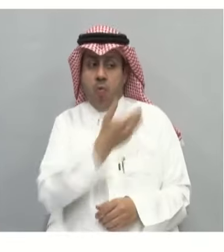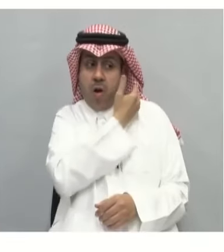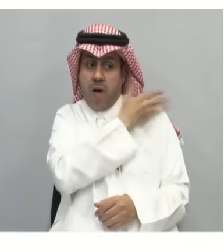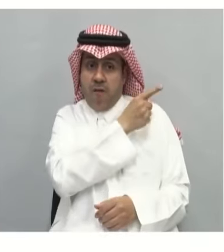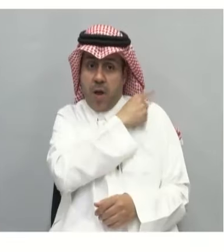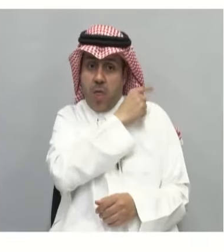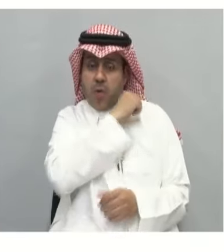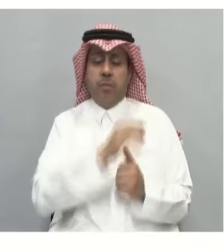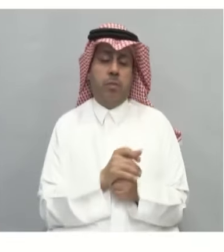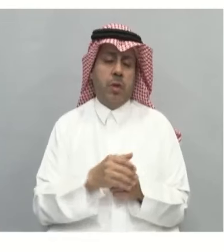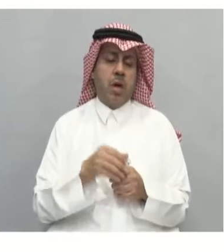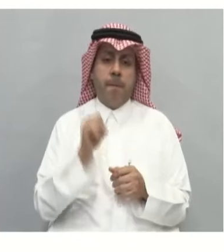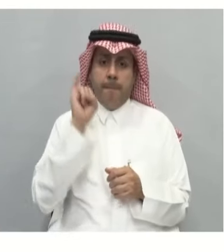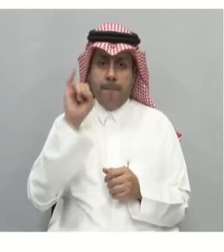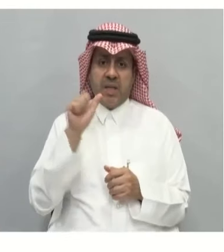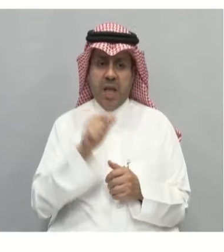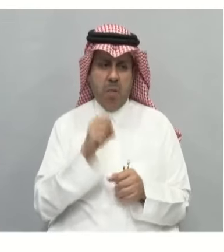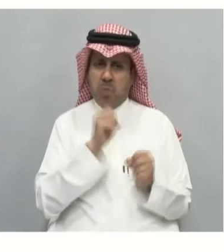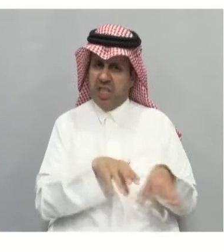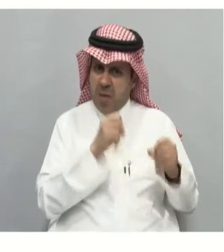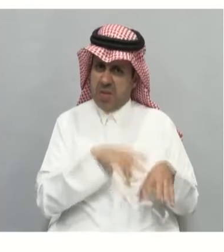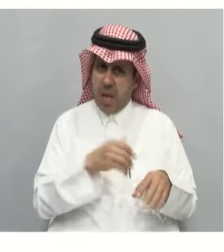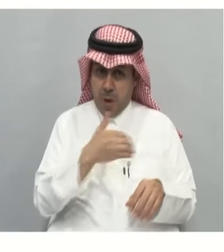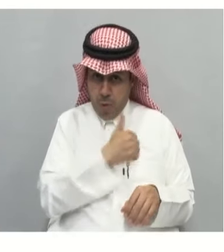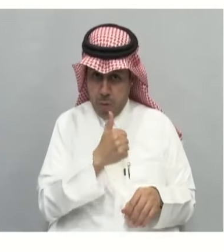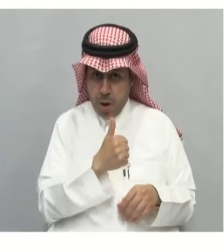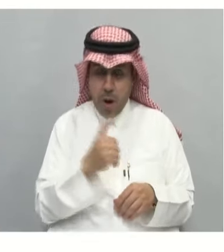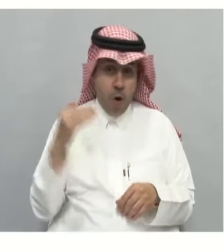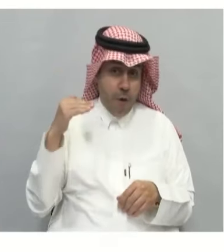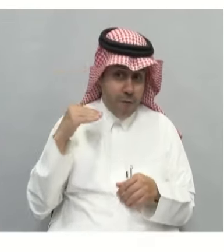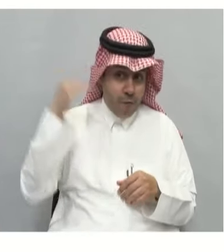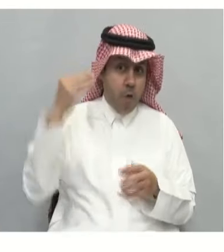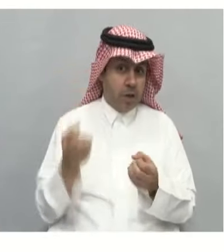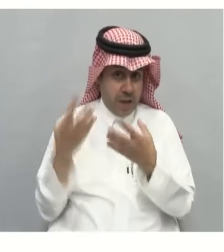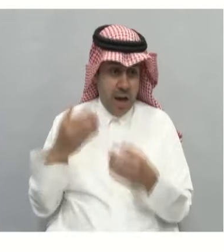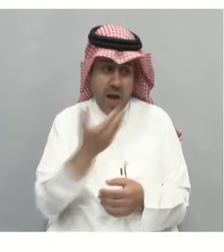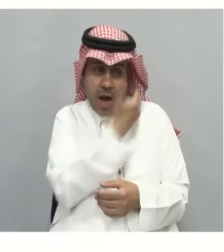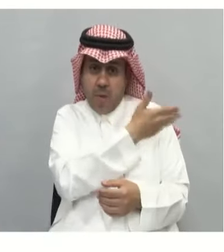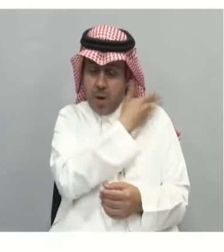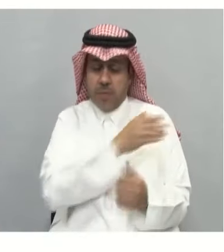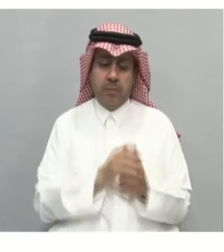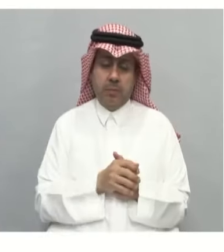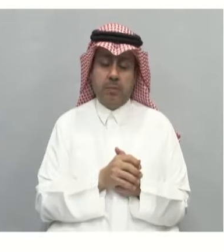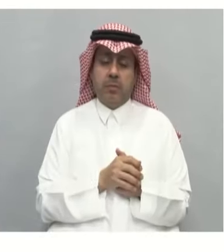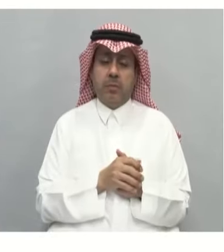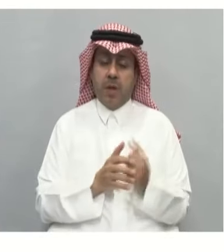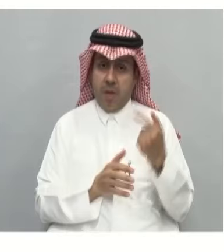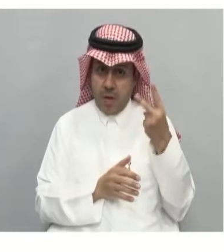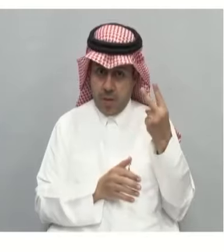لخطاياه مما يصيب المؤمنه من ابتلاء كذلكم الفائده